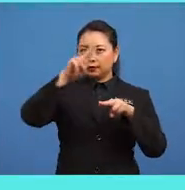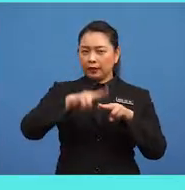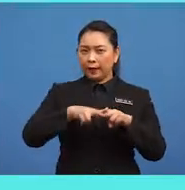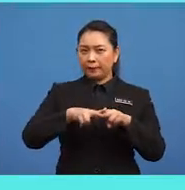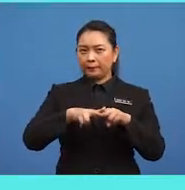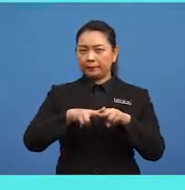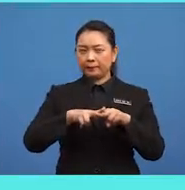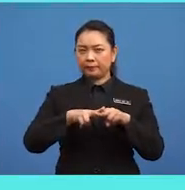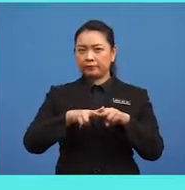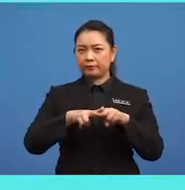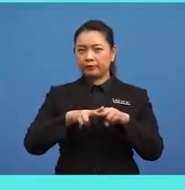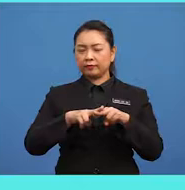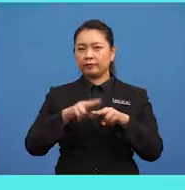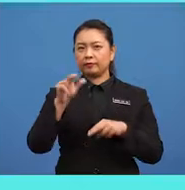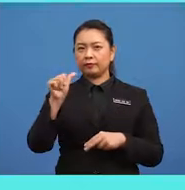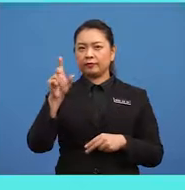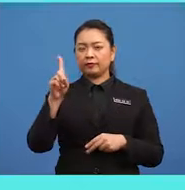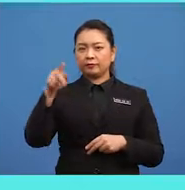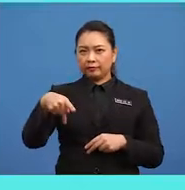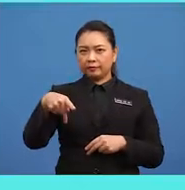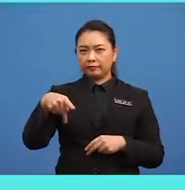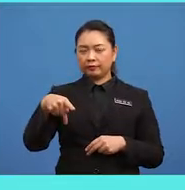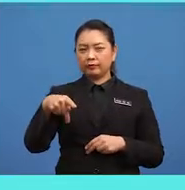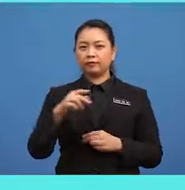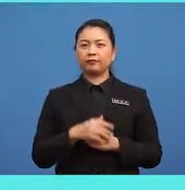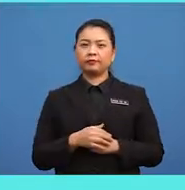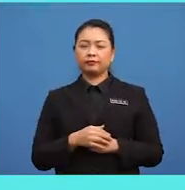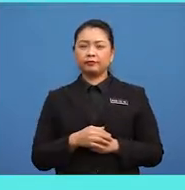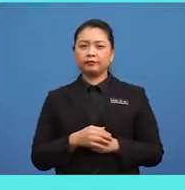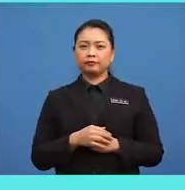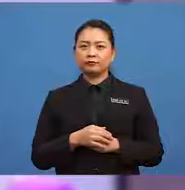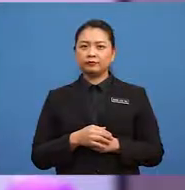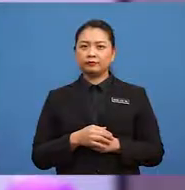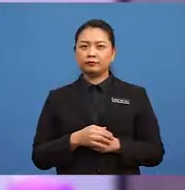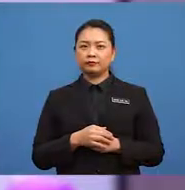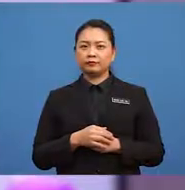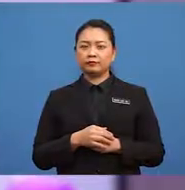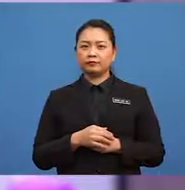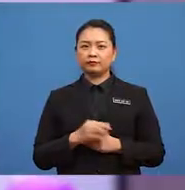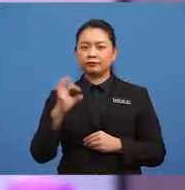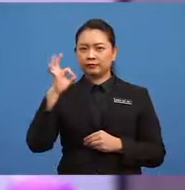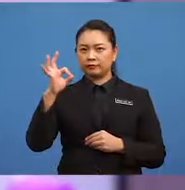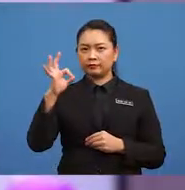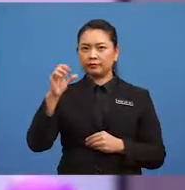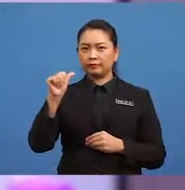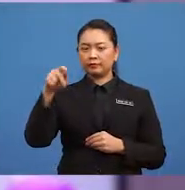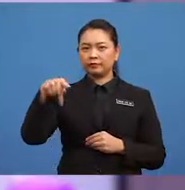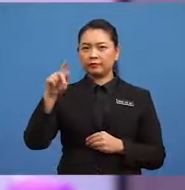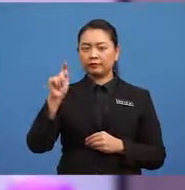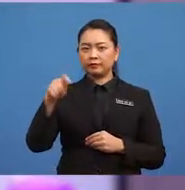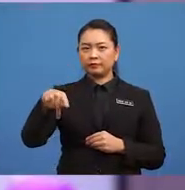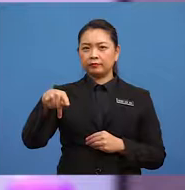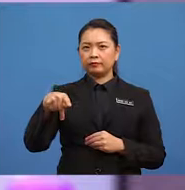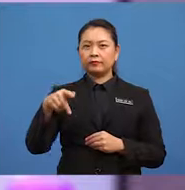kepada adenosina difosfat, iaitu ADP. Molekul ATP